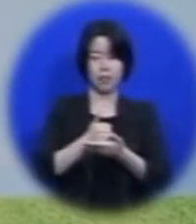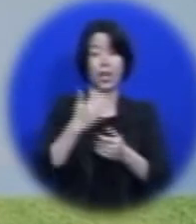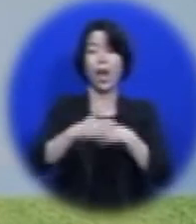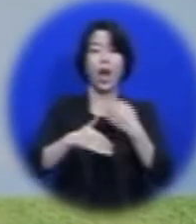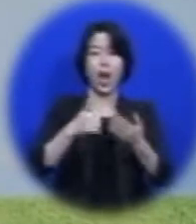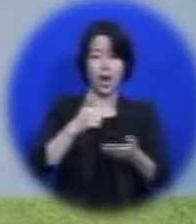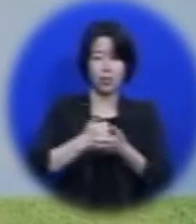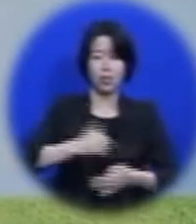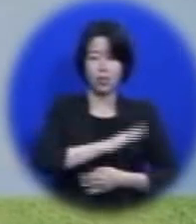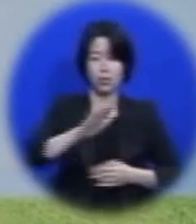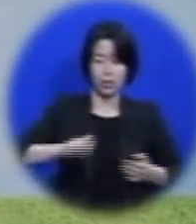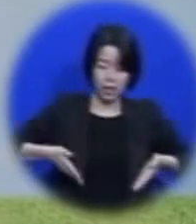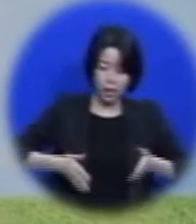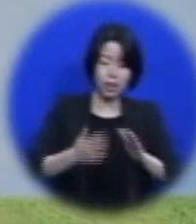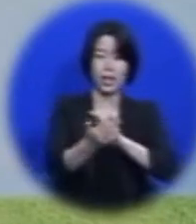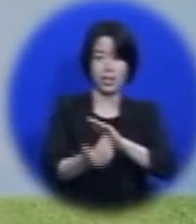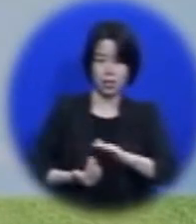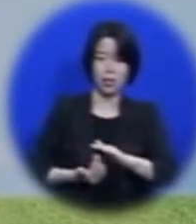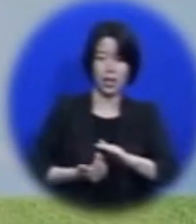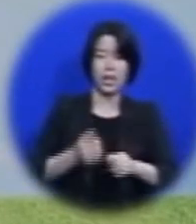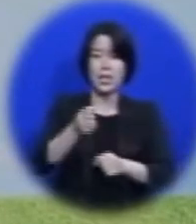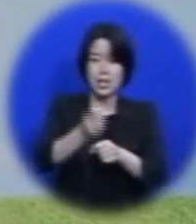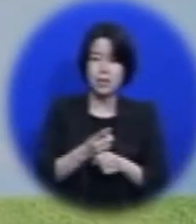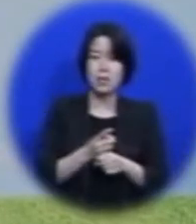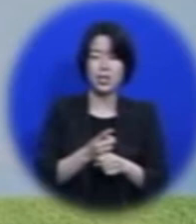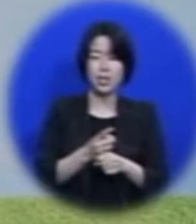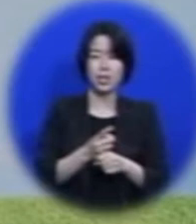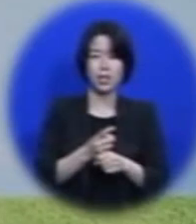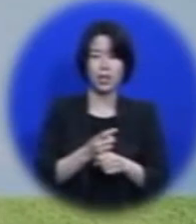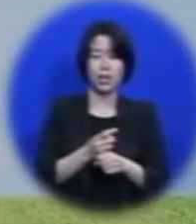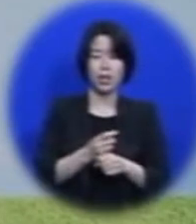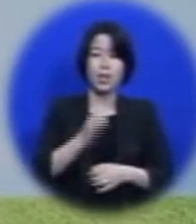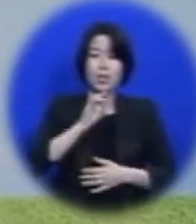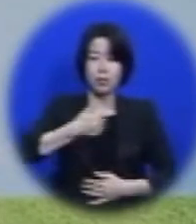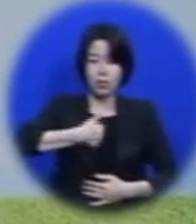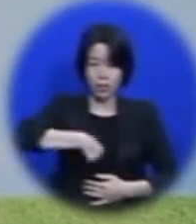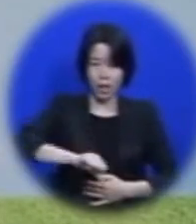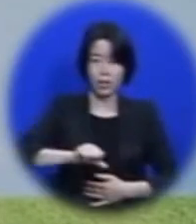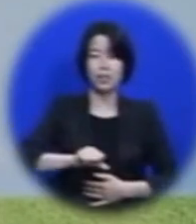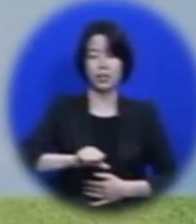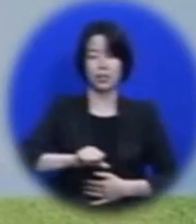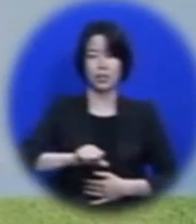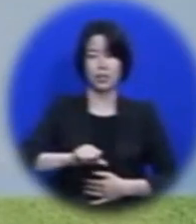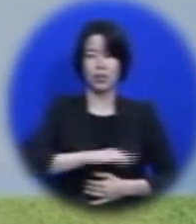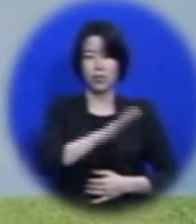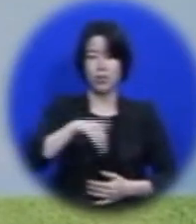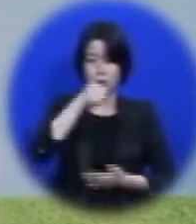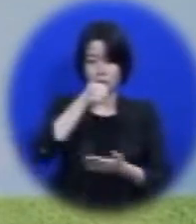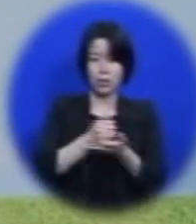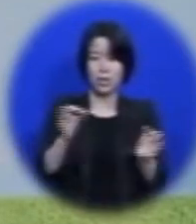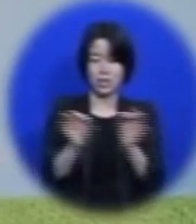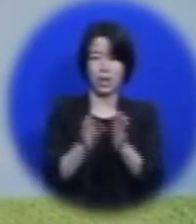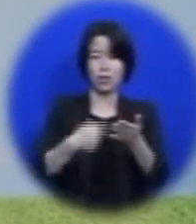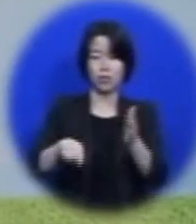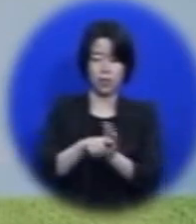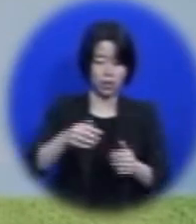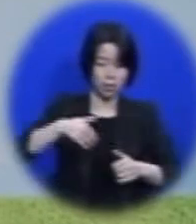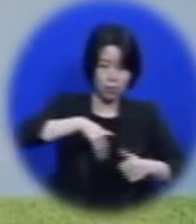하나님은 우리가 태어나기 전에 이미 독생자를 우리의 죄를 사하시려고